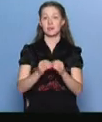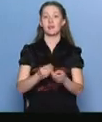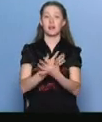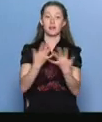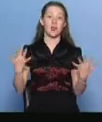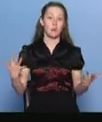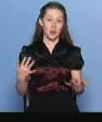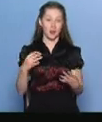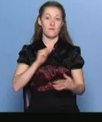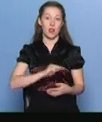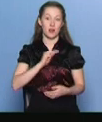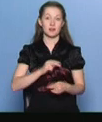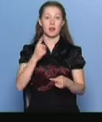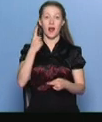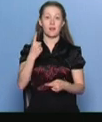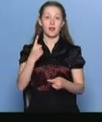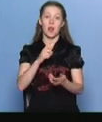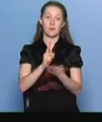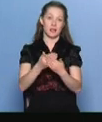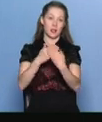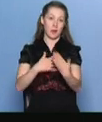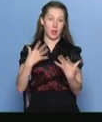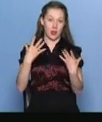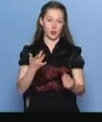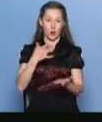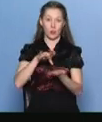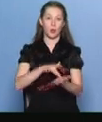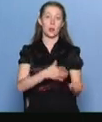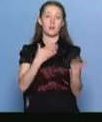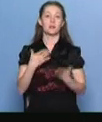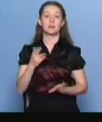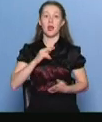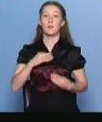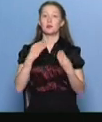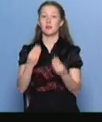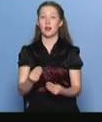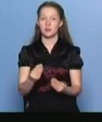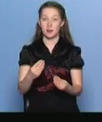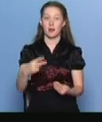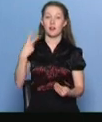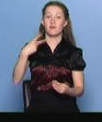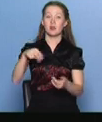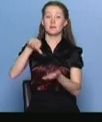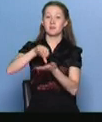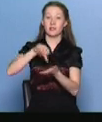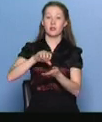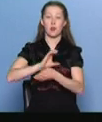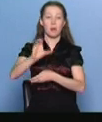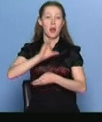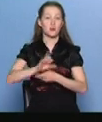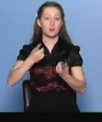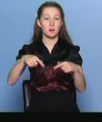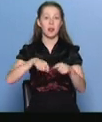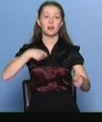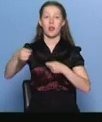год. Одна из них традиционная перед днем города. Сюда же пригласили работодателей. 20 представителей промышленных предприятий,